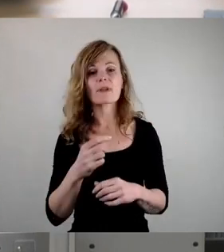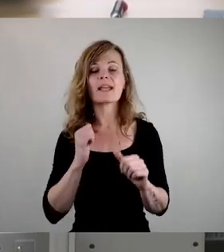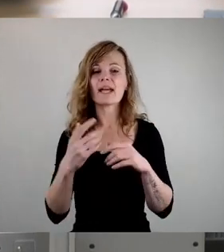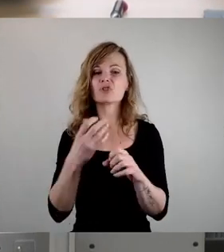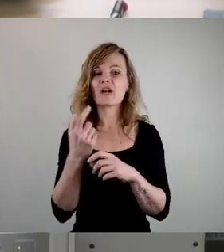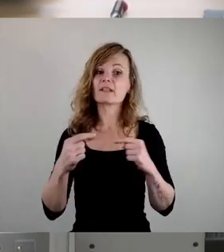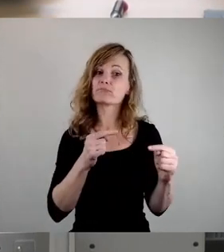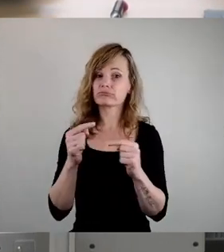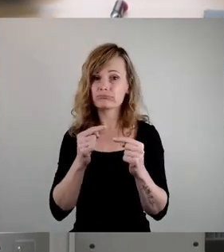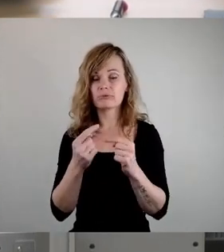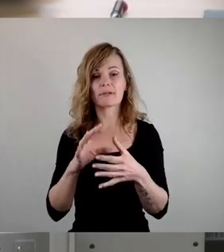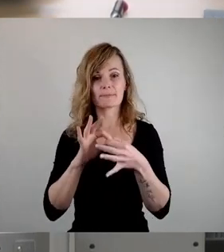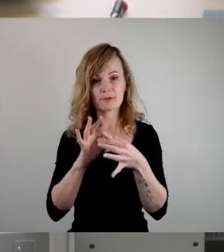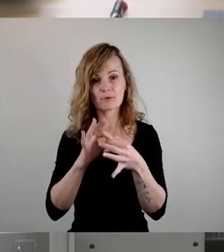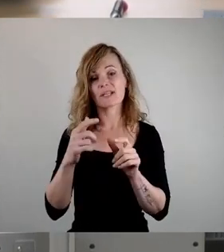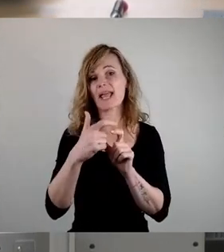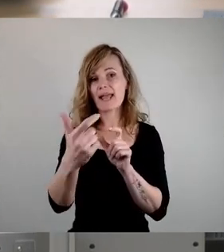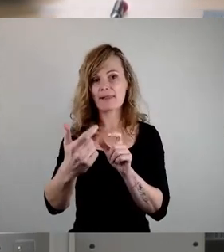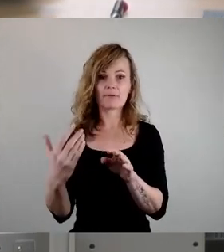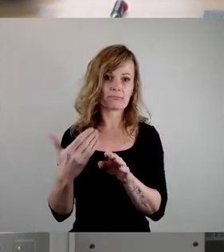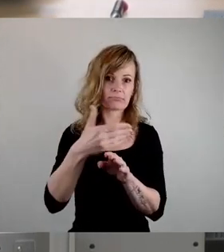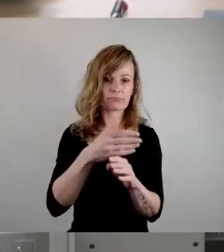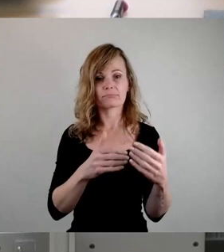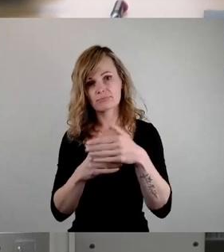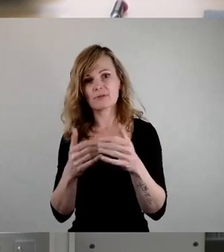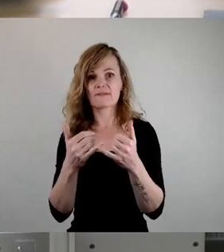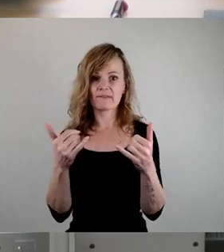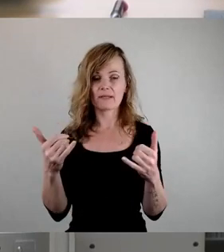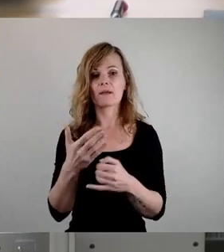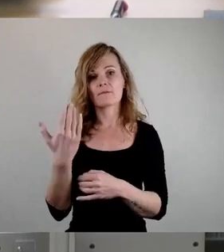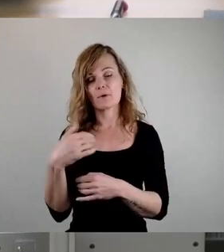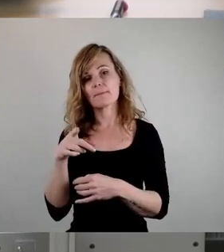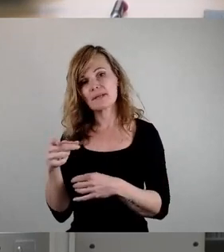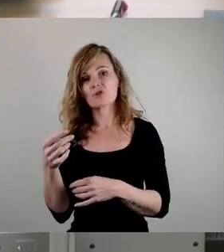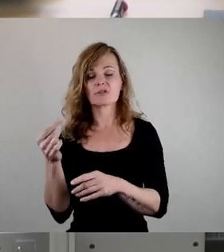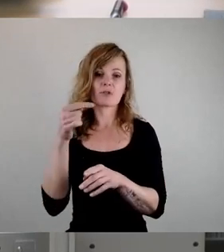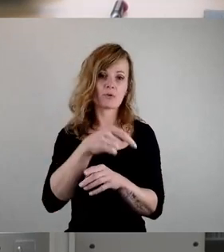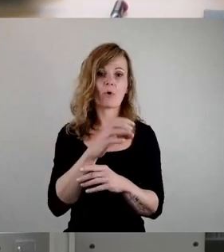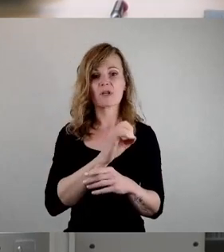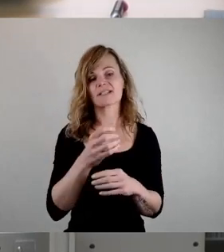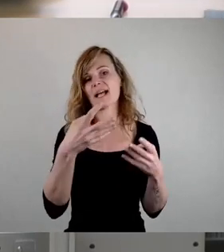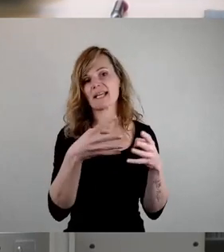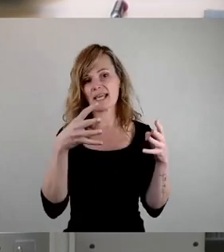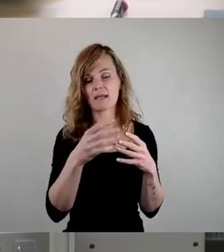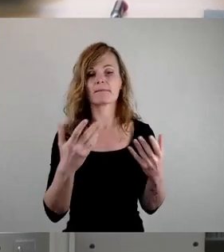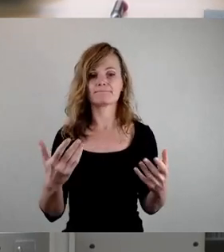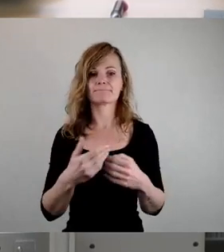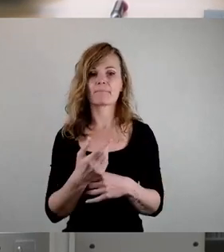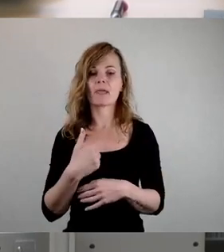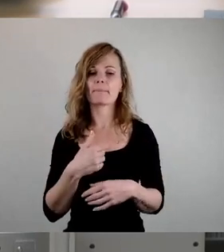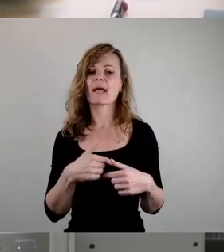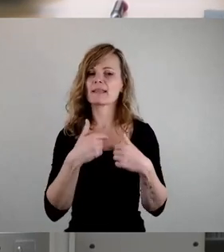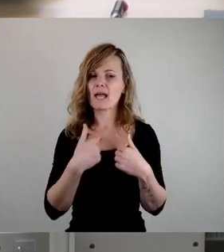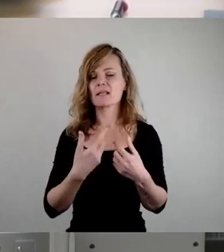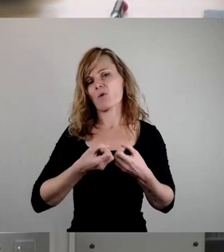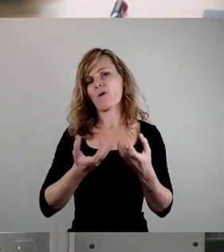einer Elbquerung von Pieschen ins Ostragehege gehört. Ich mache aus meinem Herzen keine Mördergrube. Ich